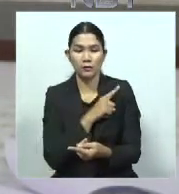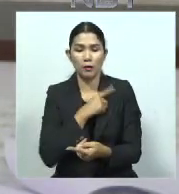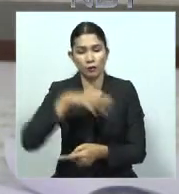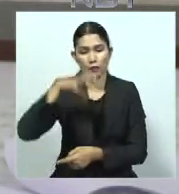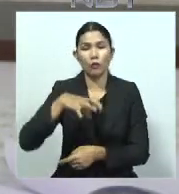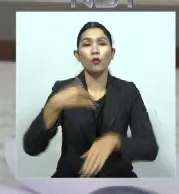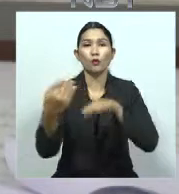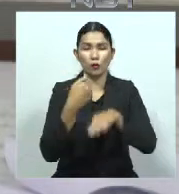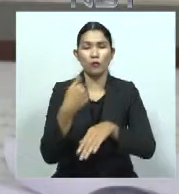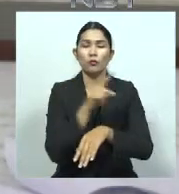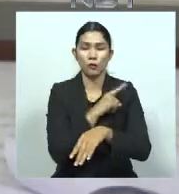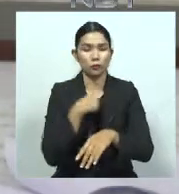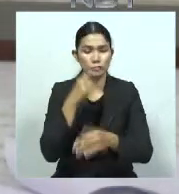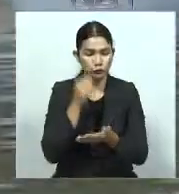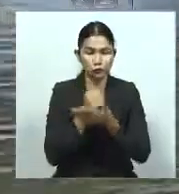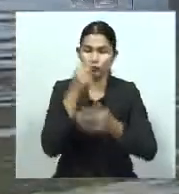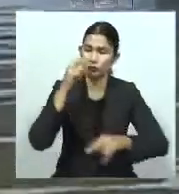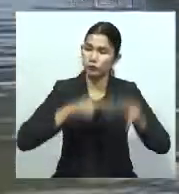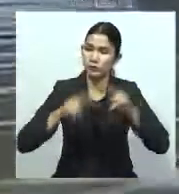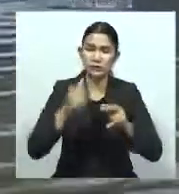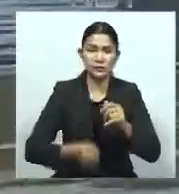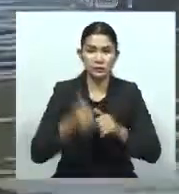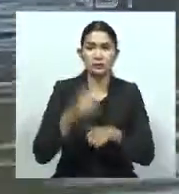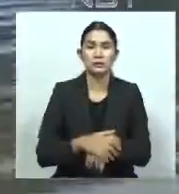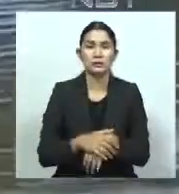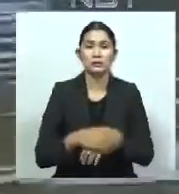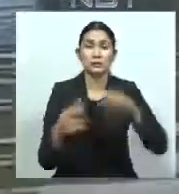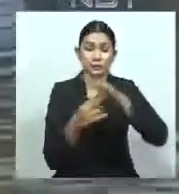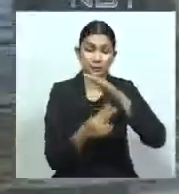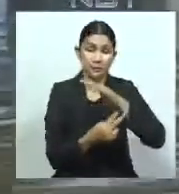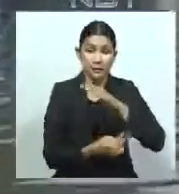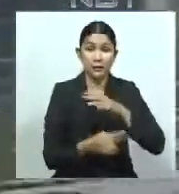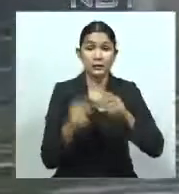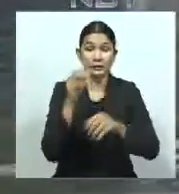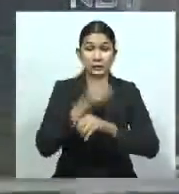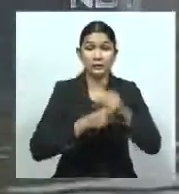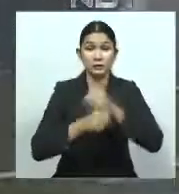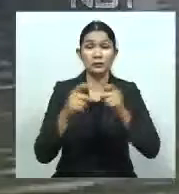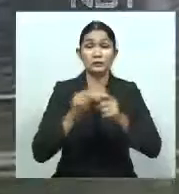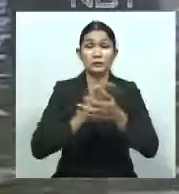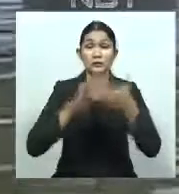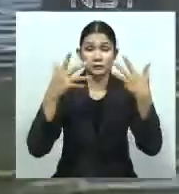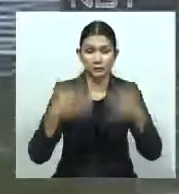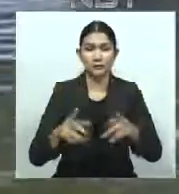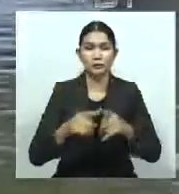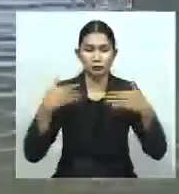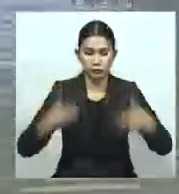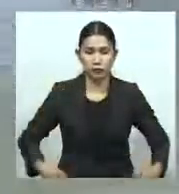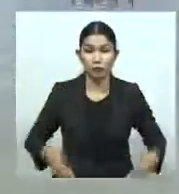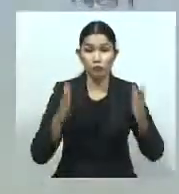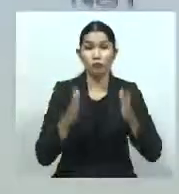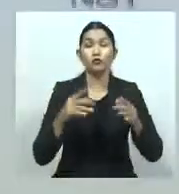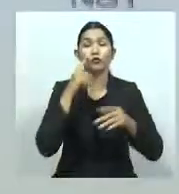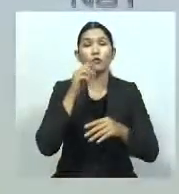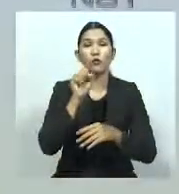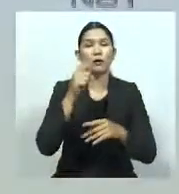จะต้องทำนะครับเราจะดูแลให้ดีที่สุดครับผม หลังจากสะพานตินสุรานนท์ก่อสร้างแล้วเสร็จทำให้วิถีชีวิตของชาวสงขลาเปลี่ยนไปการเ